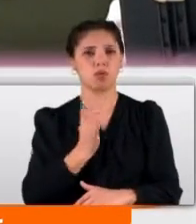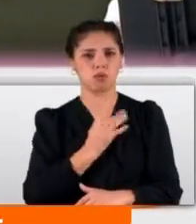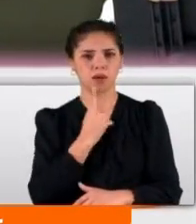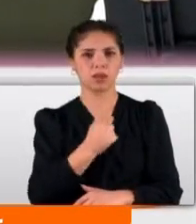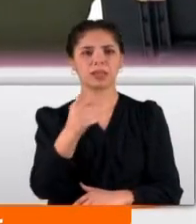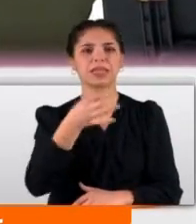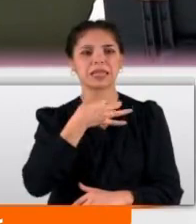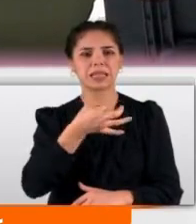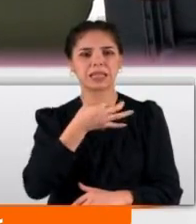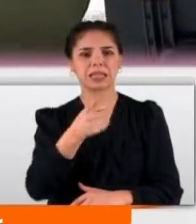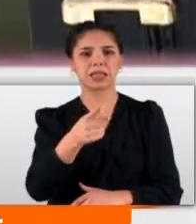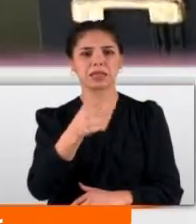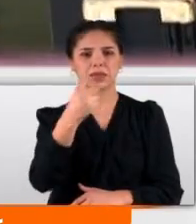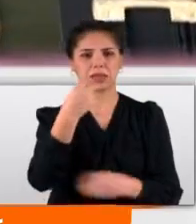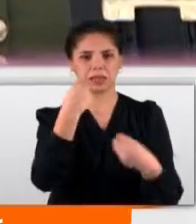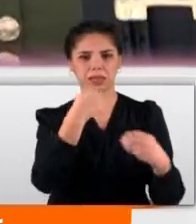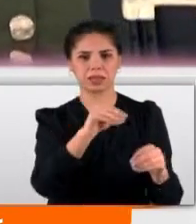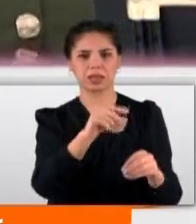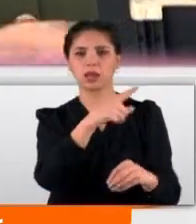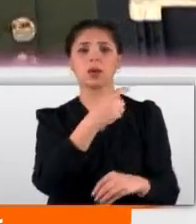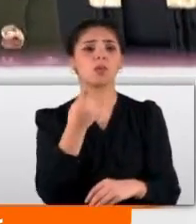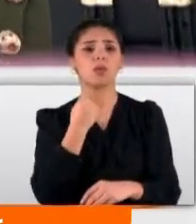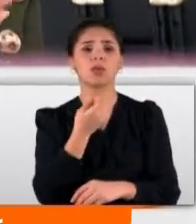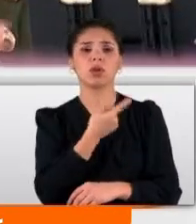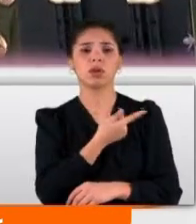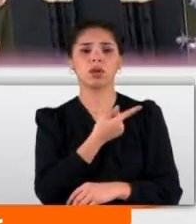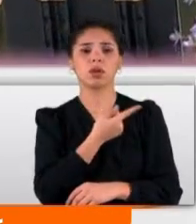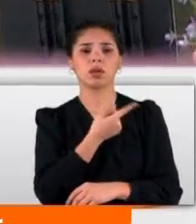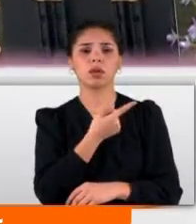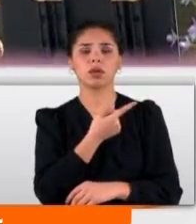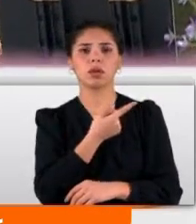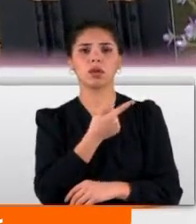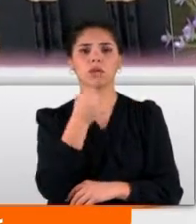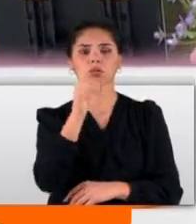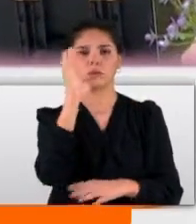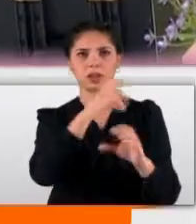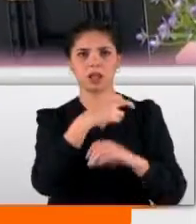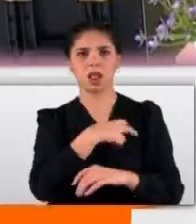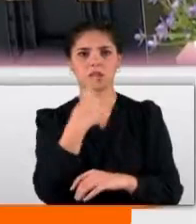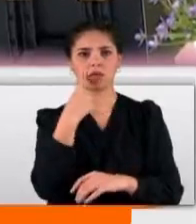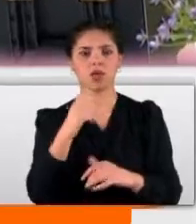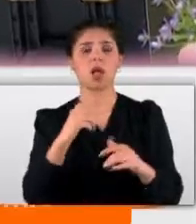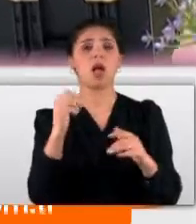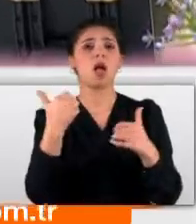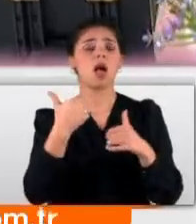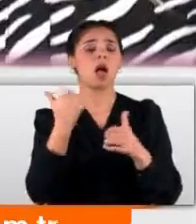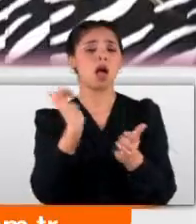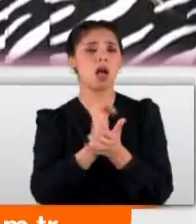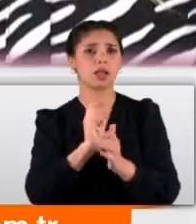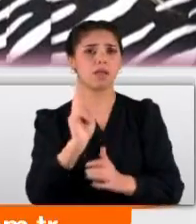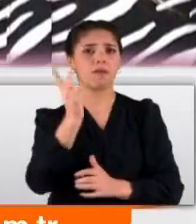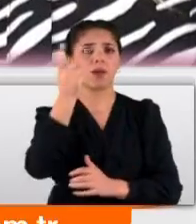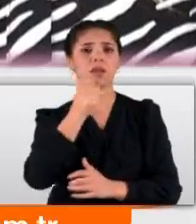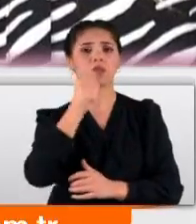izin istiyorum dedim. Bu ikisini satalım dedim. Sizin borcunuz ne kadar? 18 milyar. Yasak ilişkisi uğruna ailesinden vazgeçen Cevriye Çakı